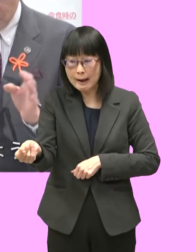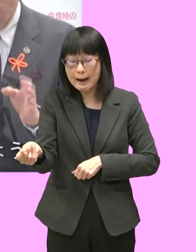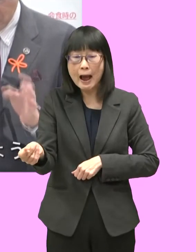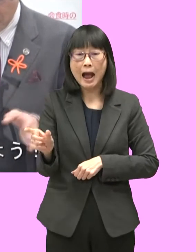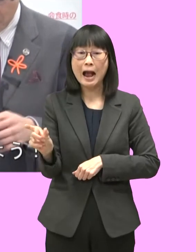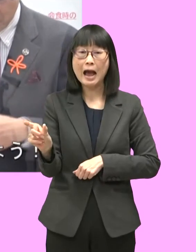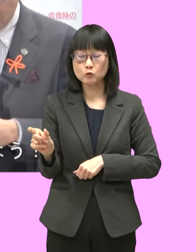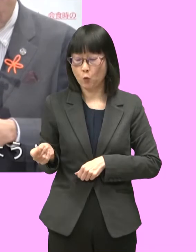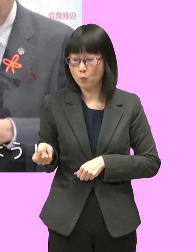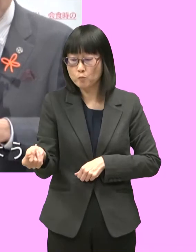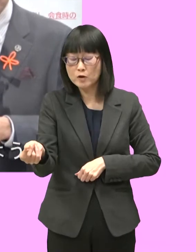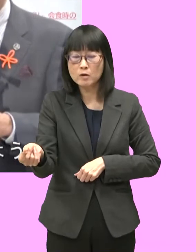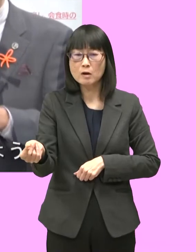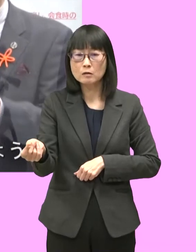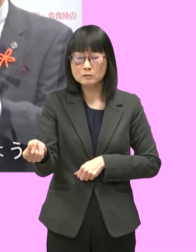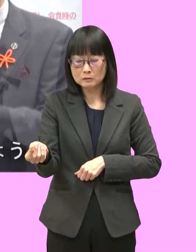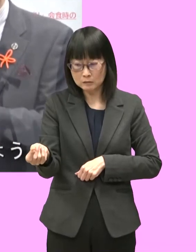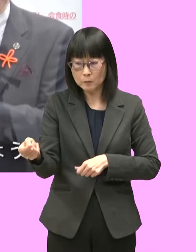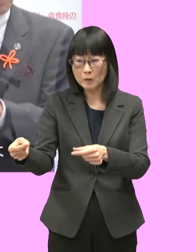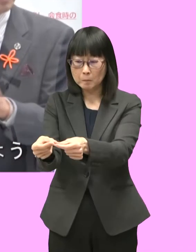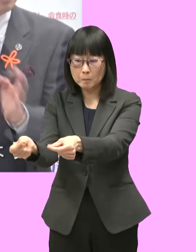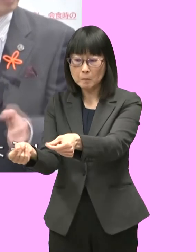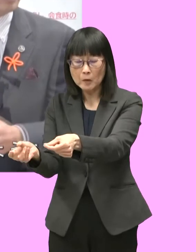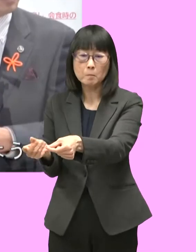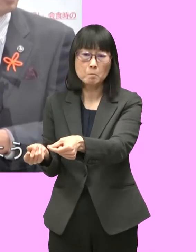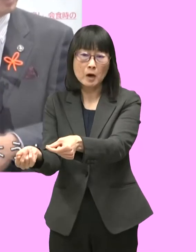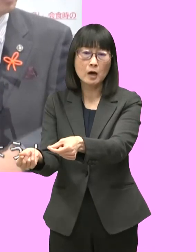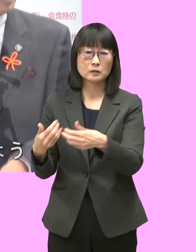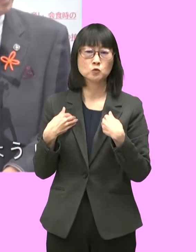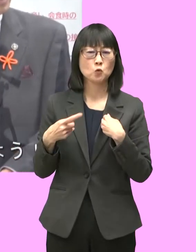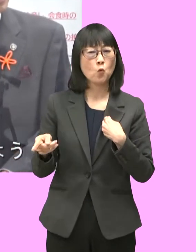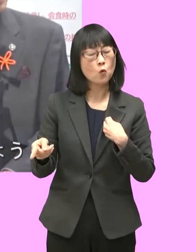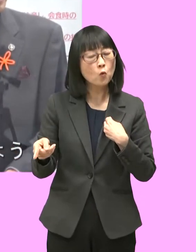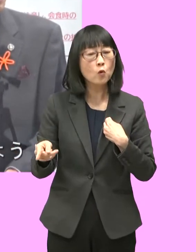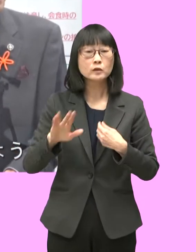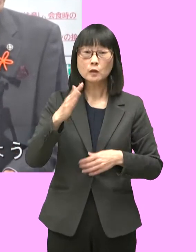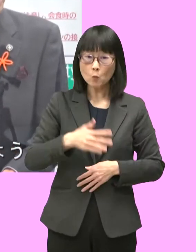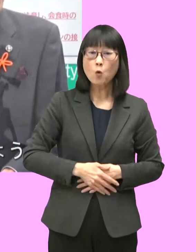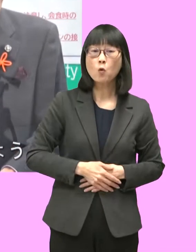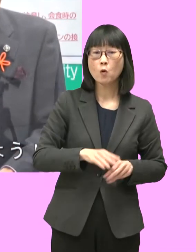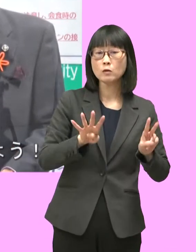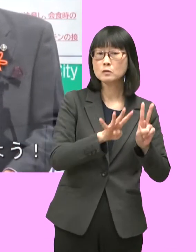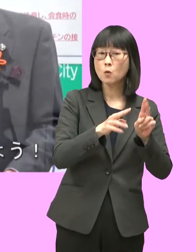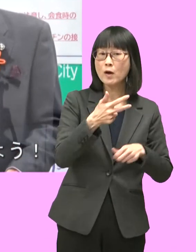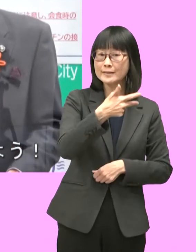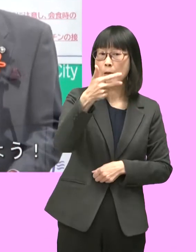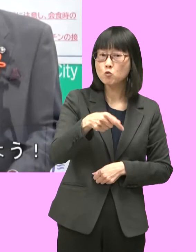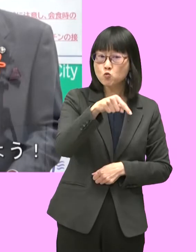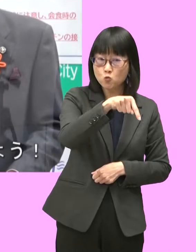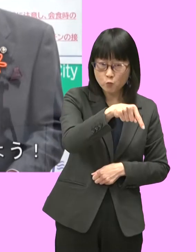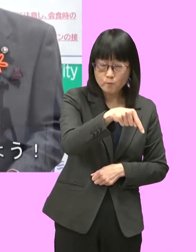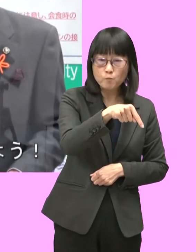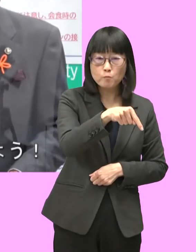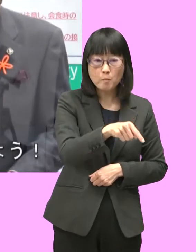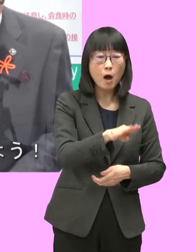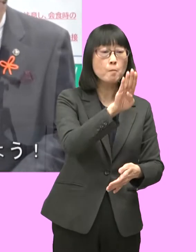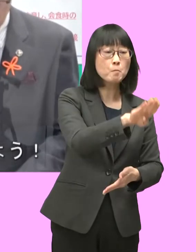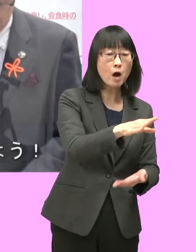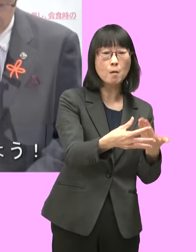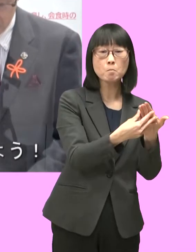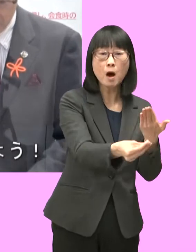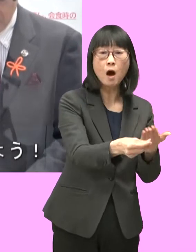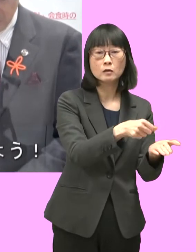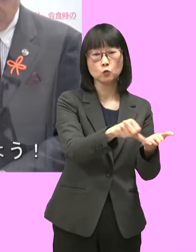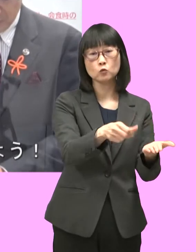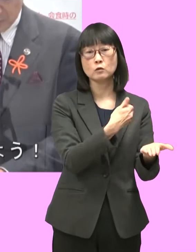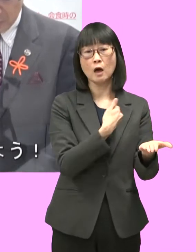セブン銀行の ATM だとなんか置くだけでもすぐにできるというような話を受けておりまして、まあ、かなり簡単にできるということであります